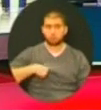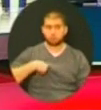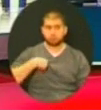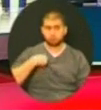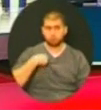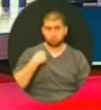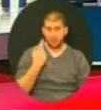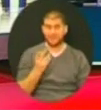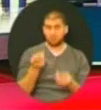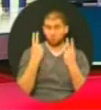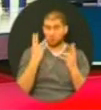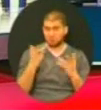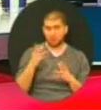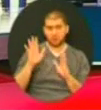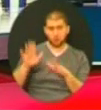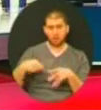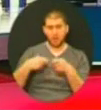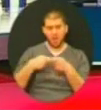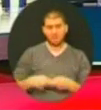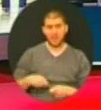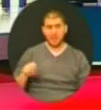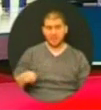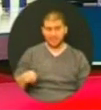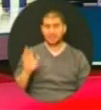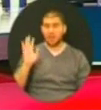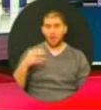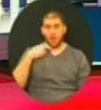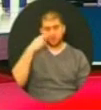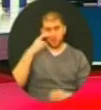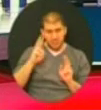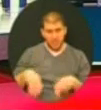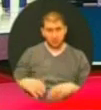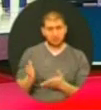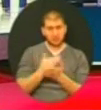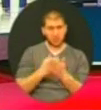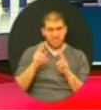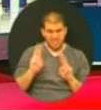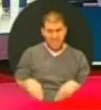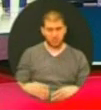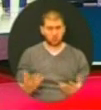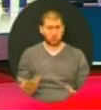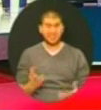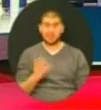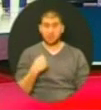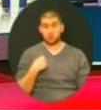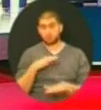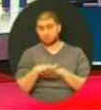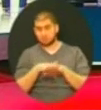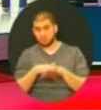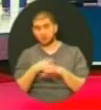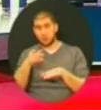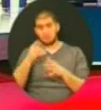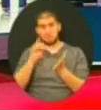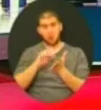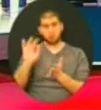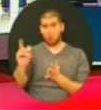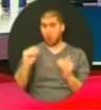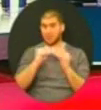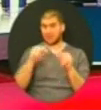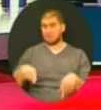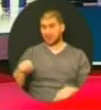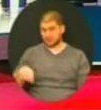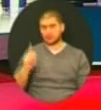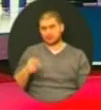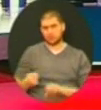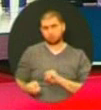זמן, והמשמעות היא שהוא נשאר חבר כנסת עם כל ההטבות, עם שכר, ואם אנחנו חושבים שמקומו זה לא בכנסת ישראל,